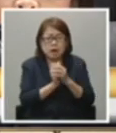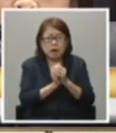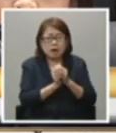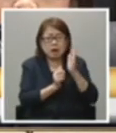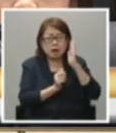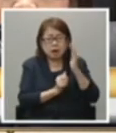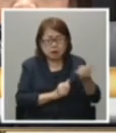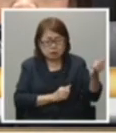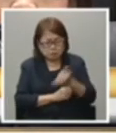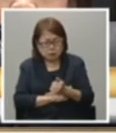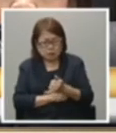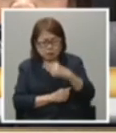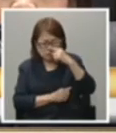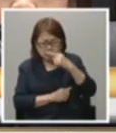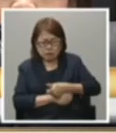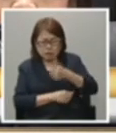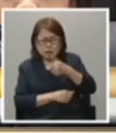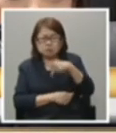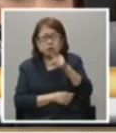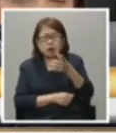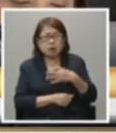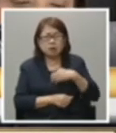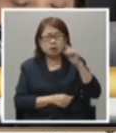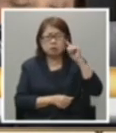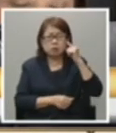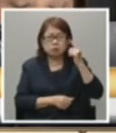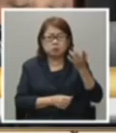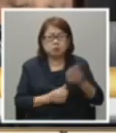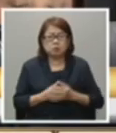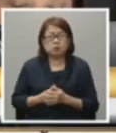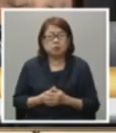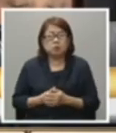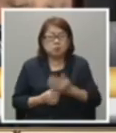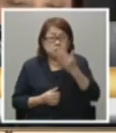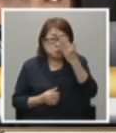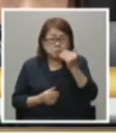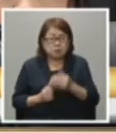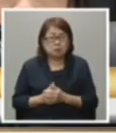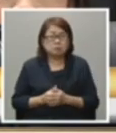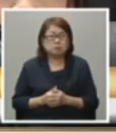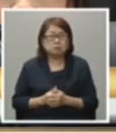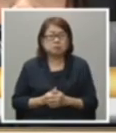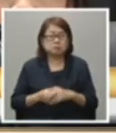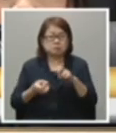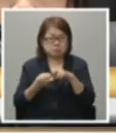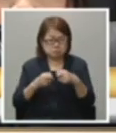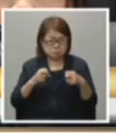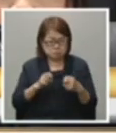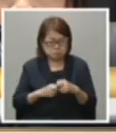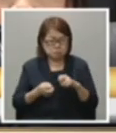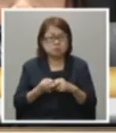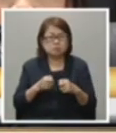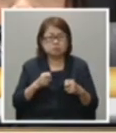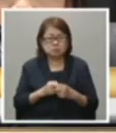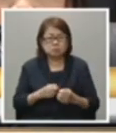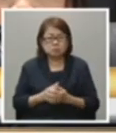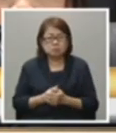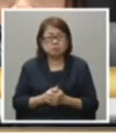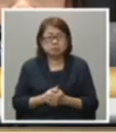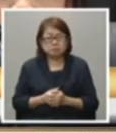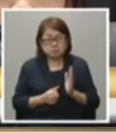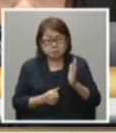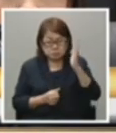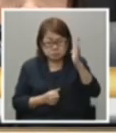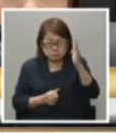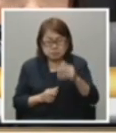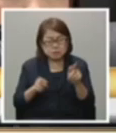นี้เพราะว่ามันเป็นความเสียหายที่กำลังเกิดขึ้นรวมไปถึง